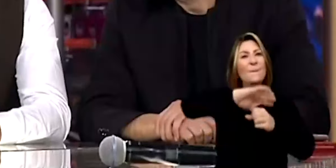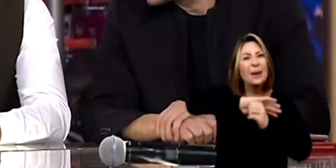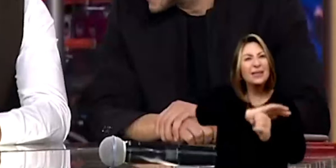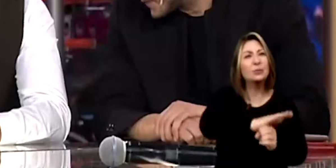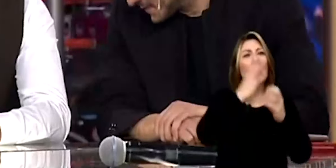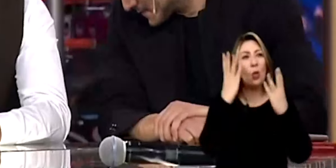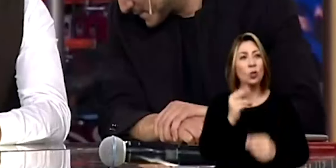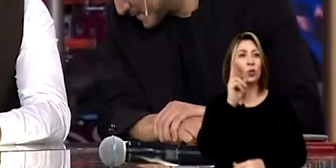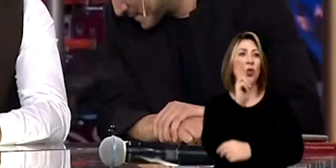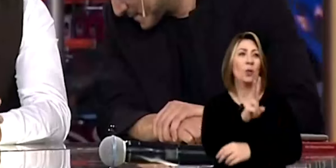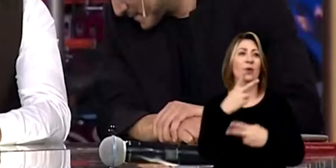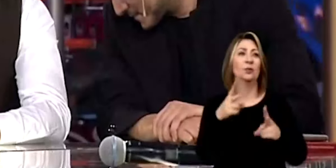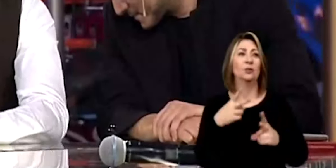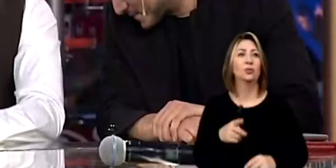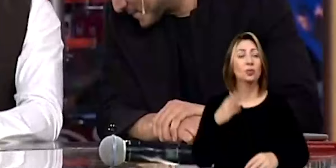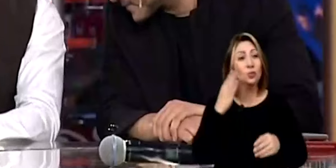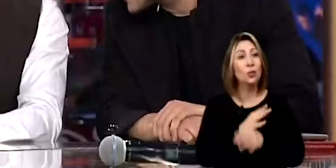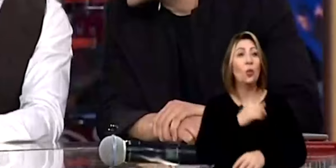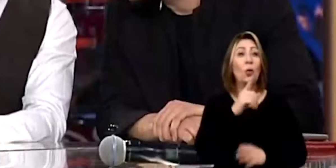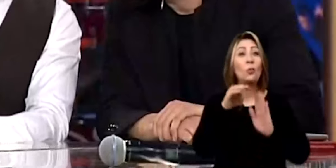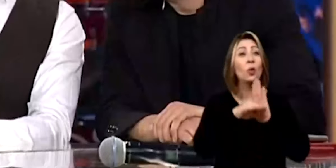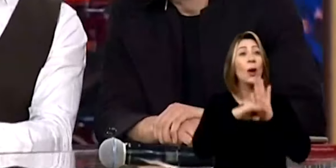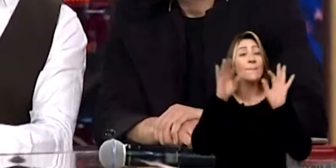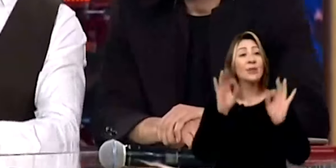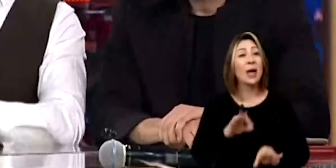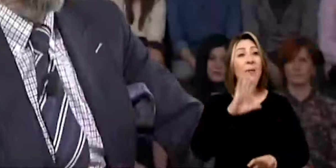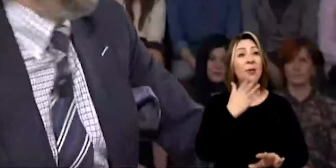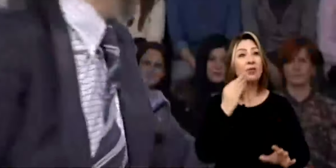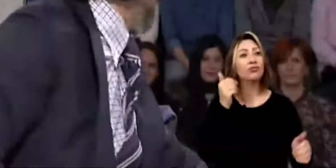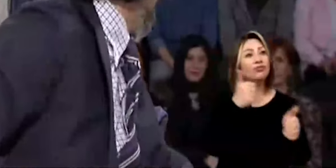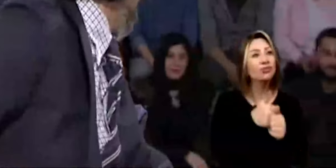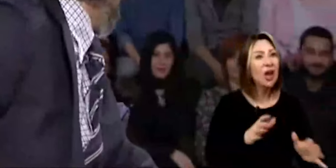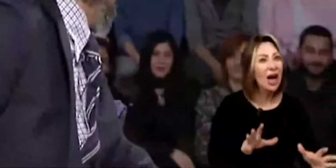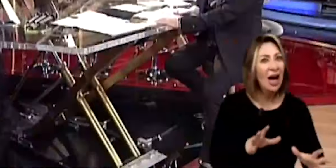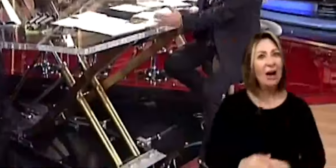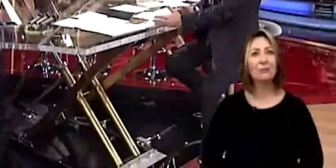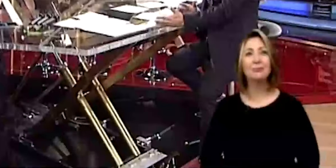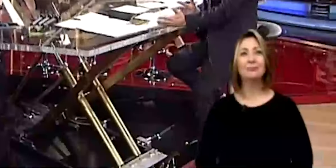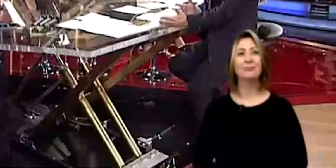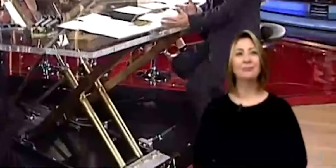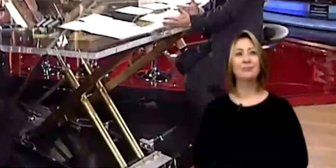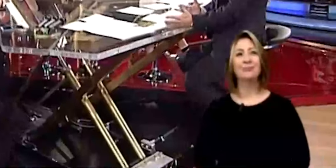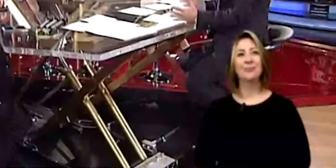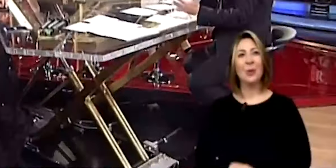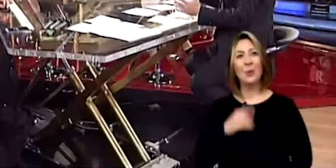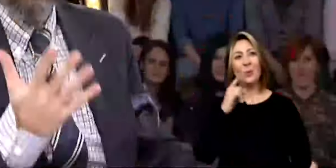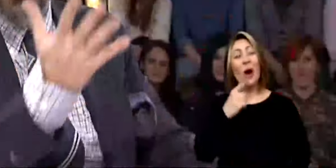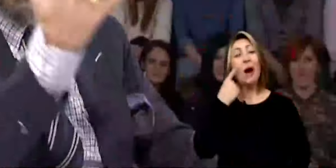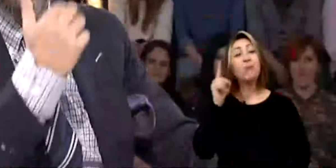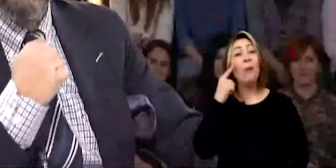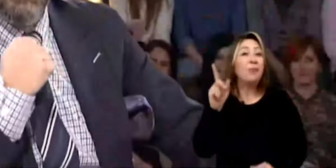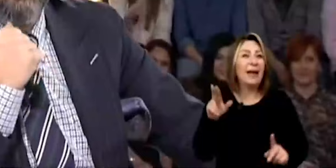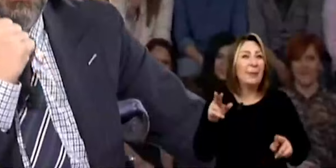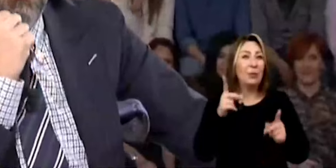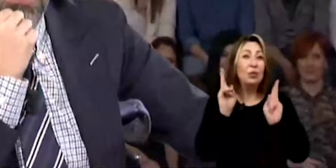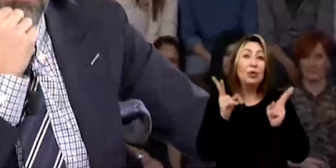baskılanmış bir insan olduğunu görebiliyoruz. Vallahi program doğru. Başladı. Ben hemen gencecik kıza döndü. Yani bu yapma. Yani